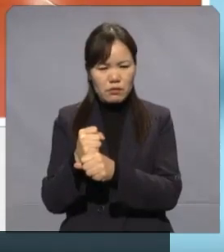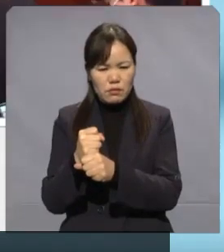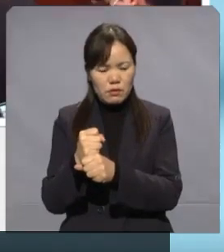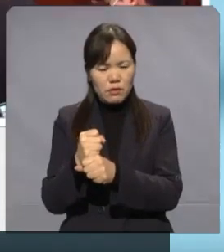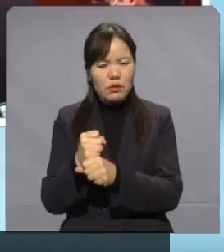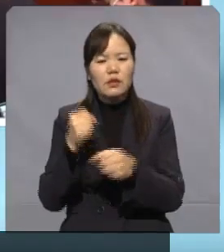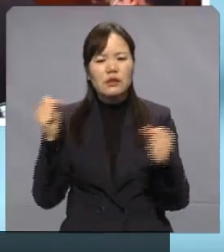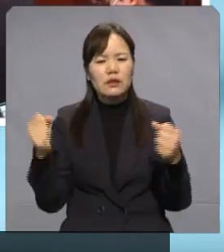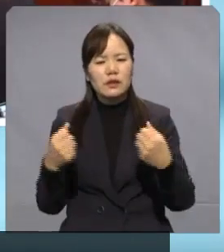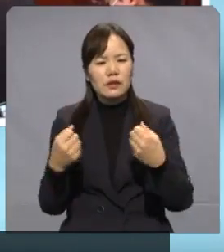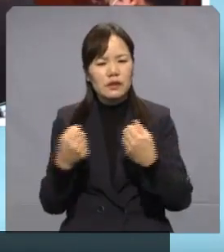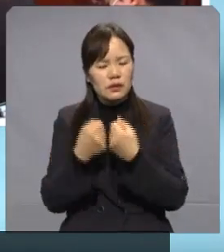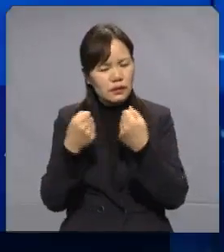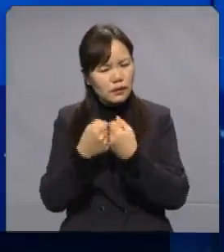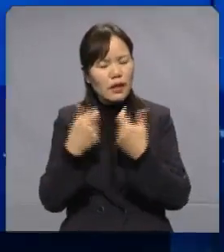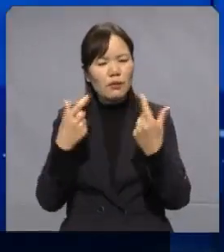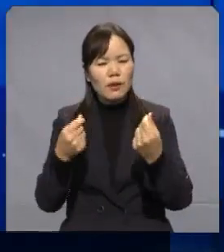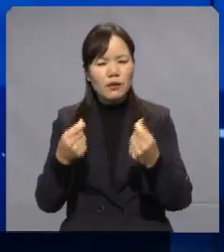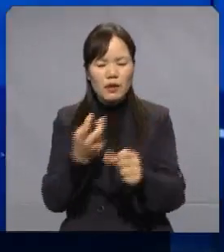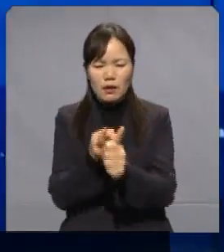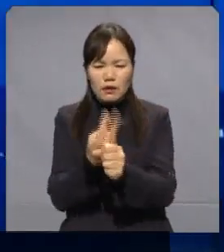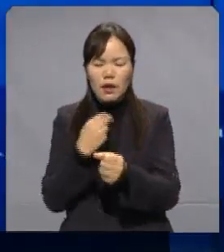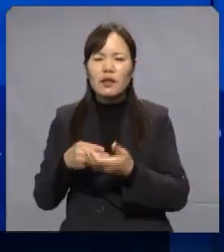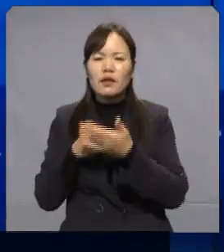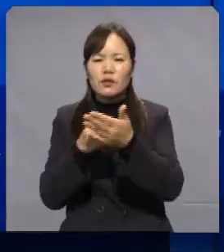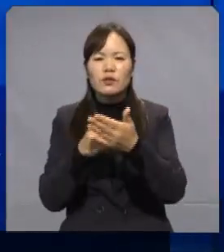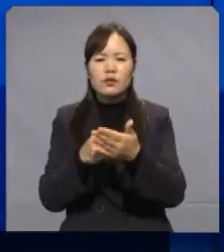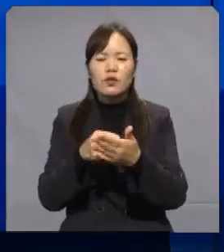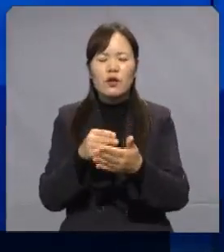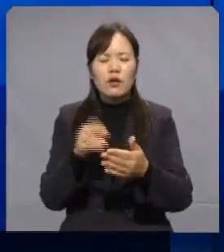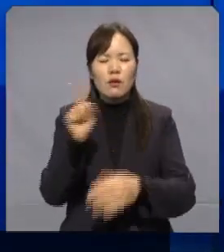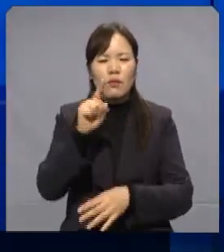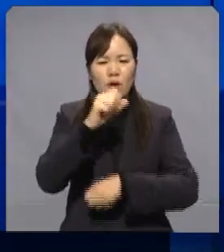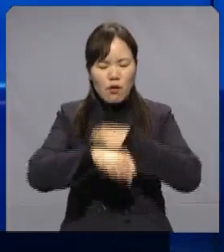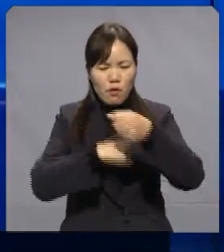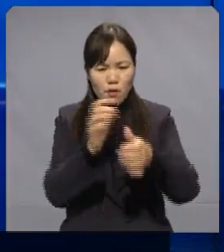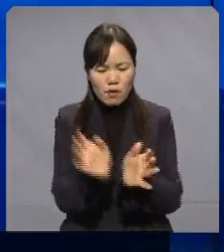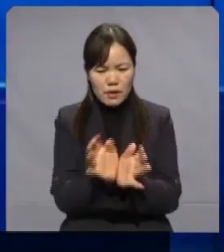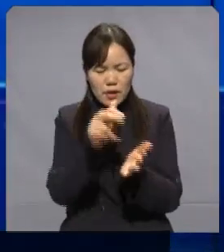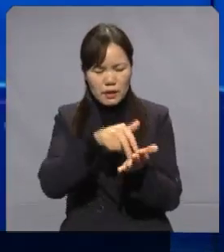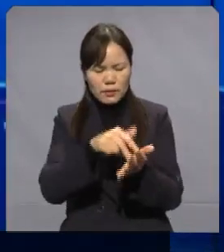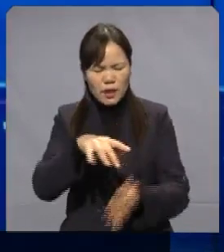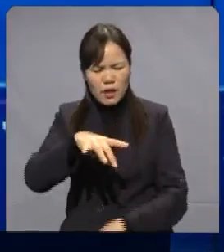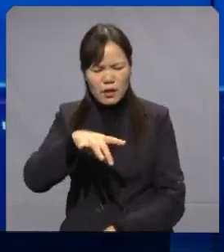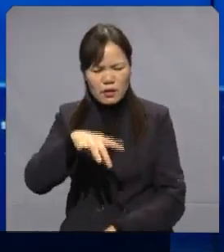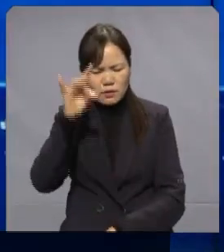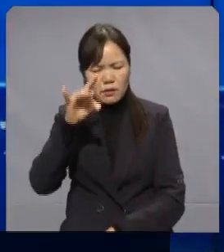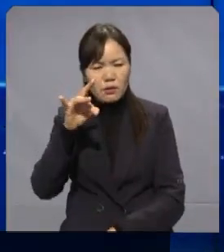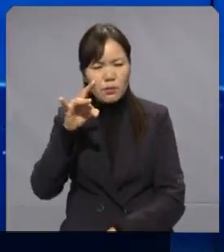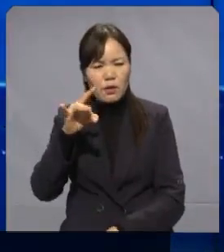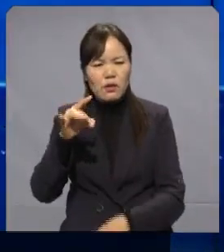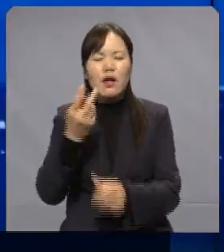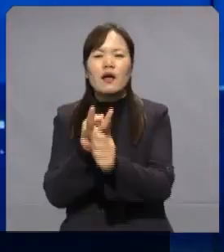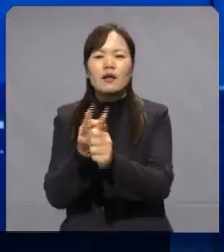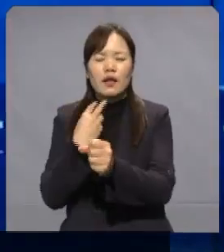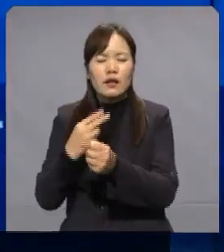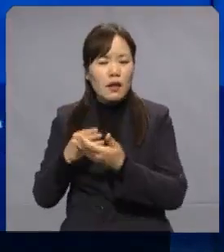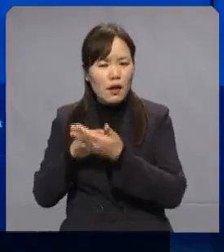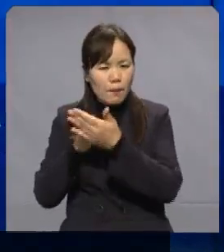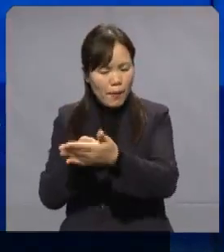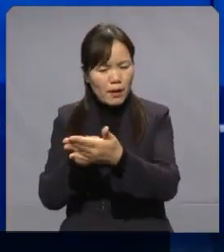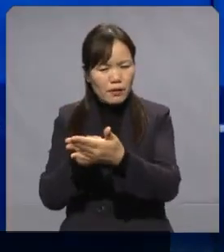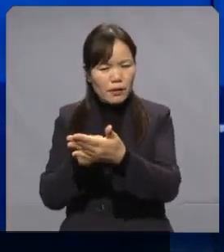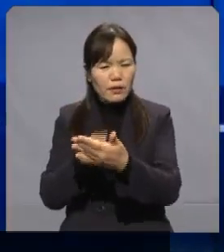보는 게 맞는 것 같습니다. 지금 말씀하신 탄핵소추. 원래는 민주당이 이상민 장관에 대해서 탄핵소추 발의 얘기까지 나왔다가 전략을